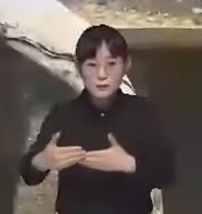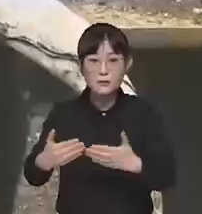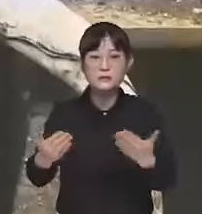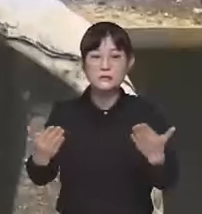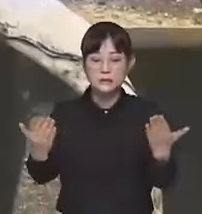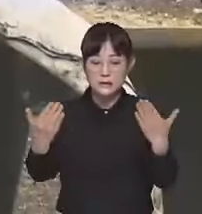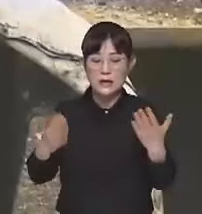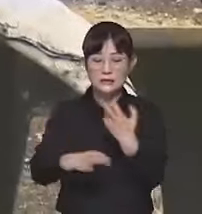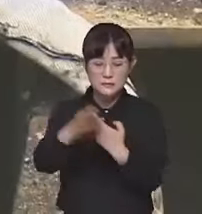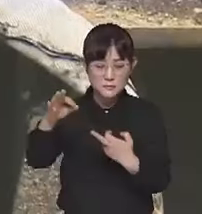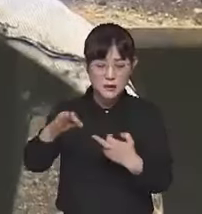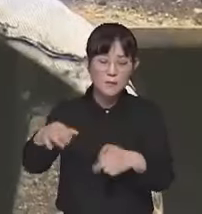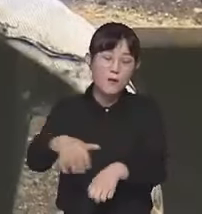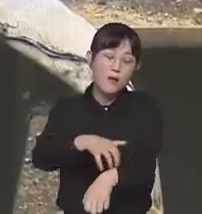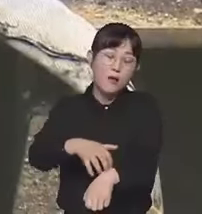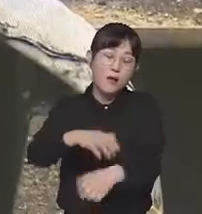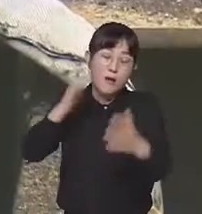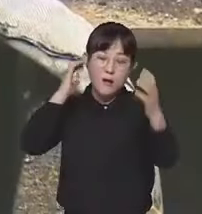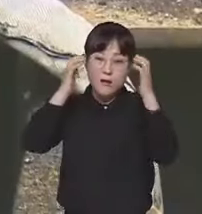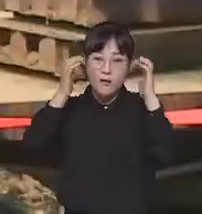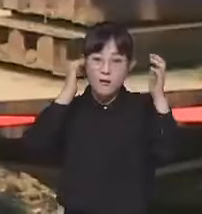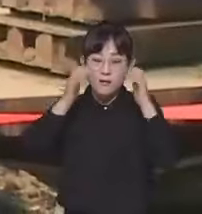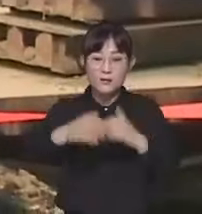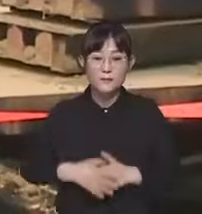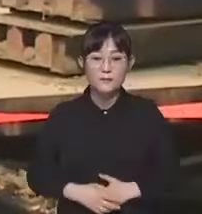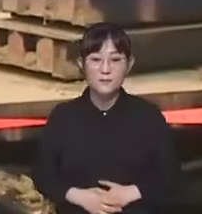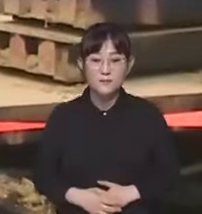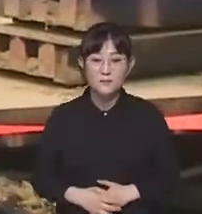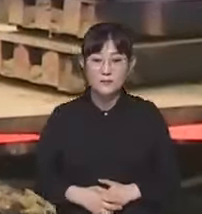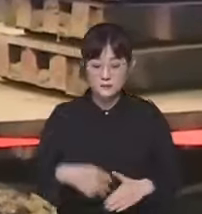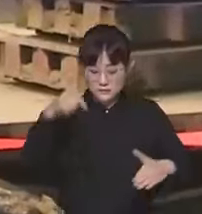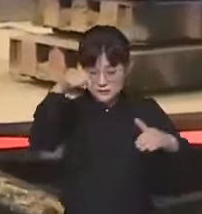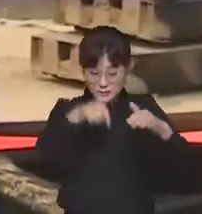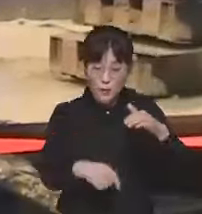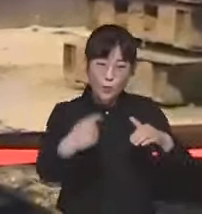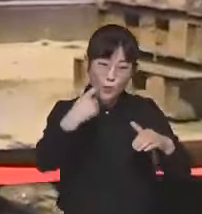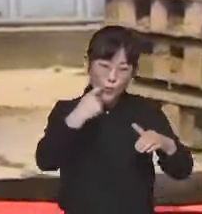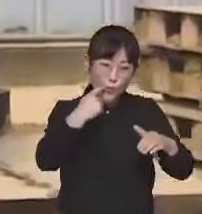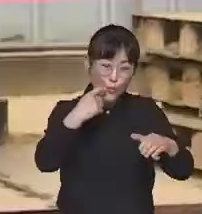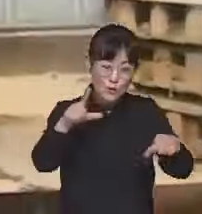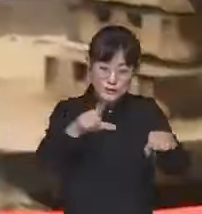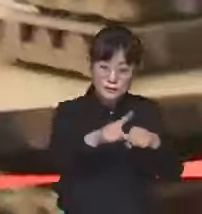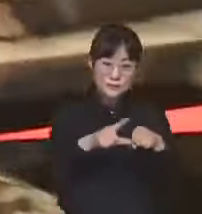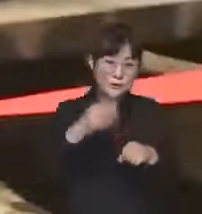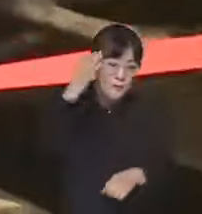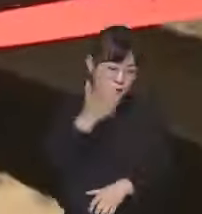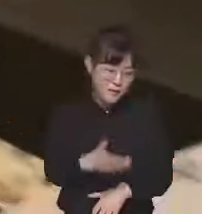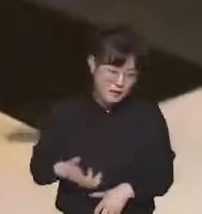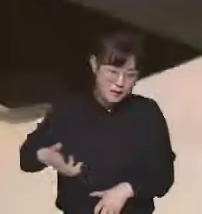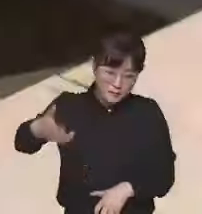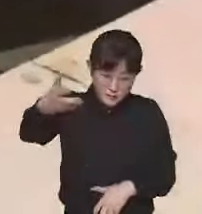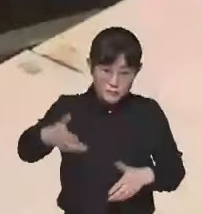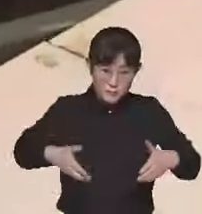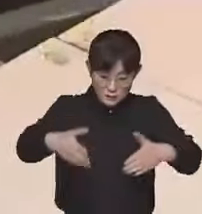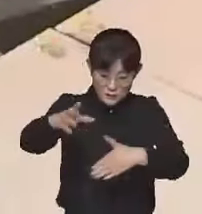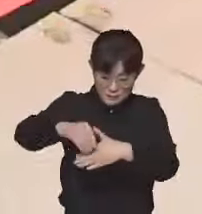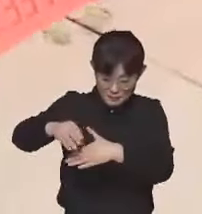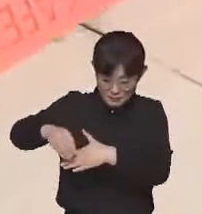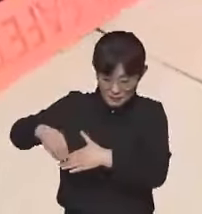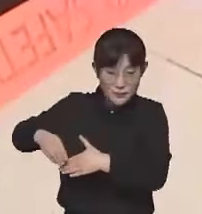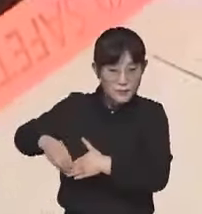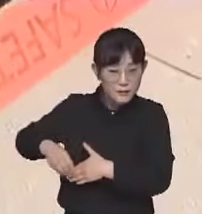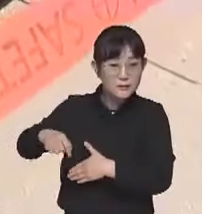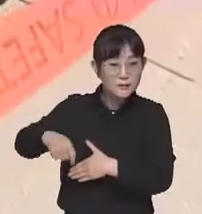지기도 했습니다 지하에서 가스와 검은가 취소 시설물들이 모두 검